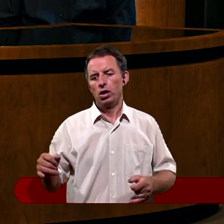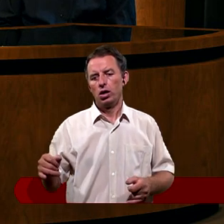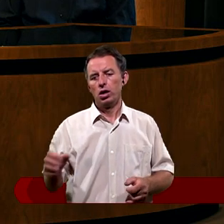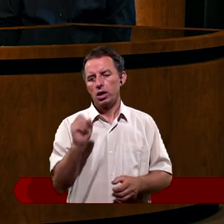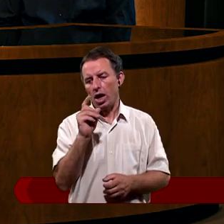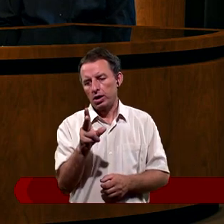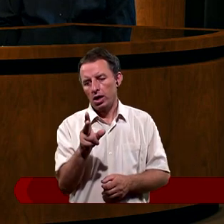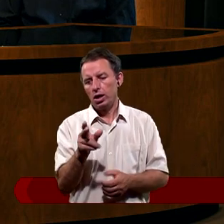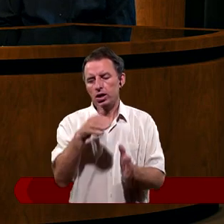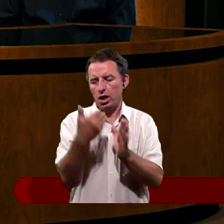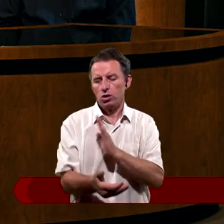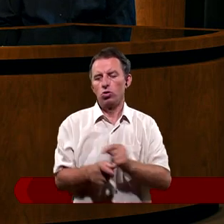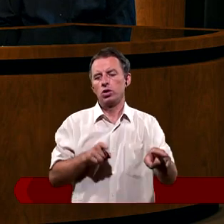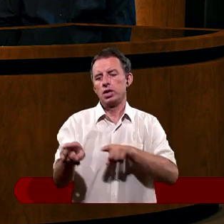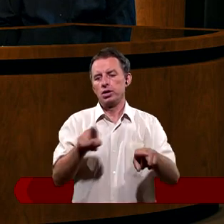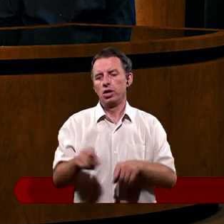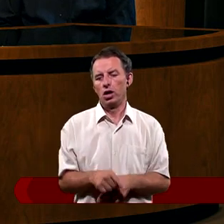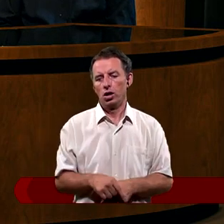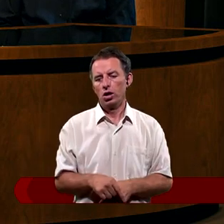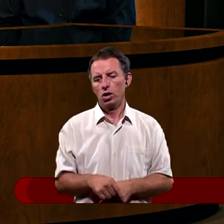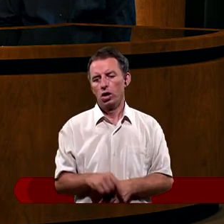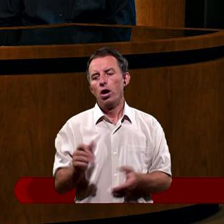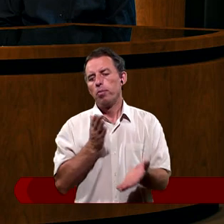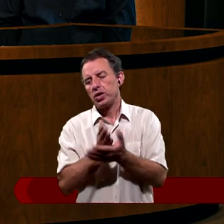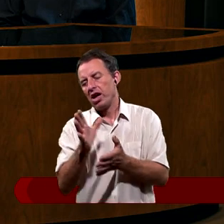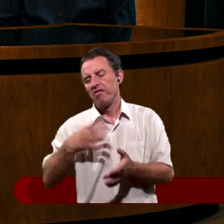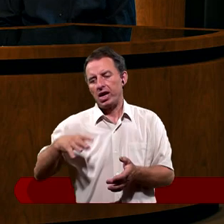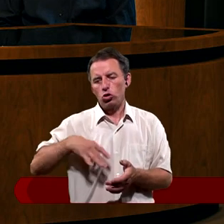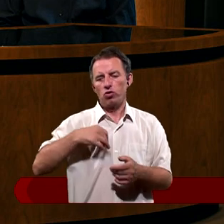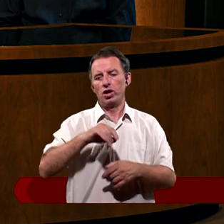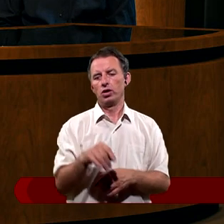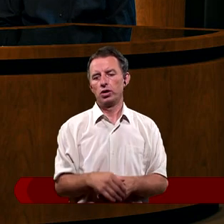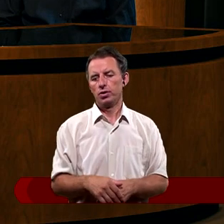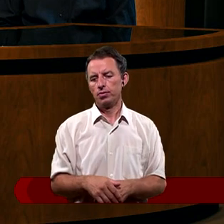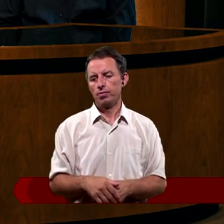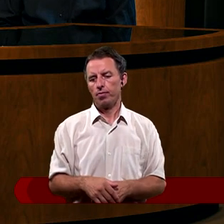straciło znaczenie. Żebyśmy przewartościowali,